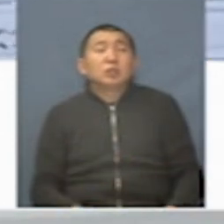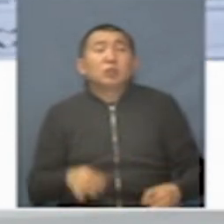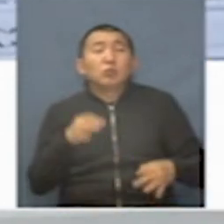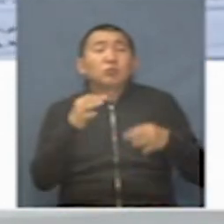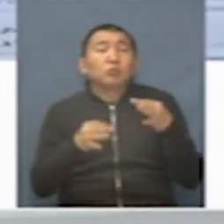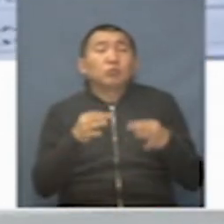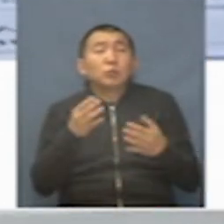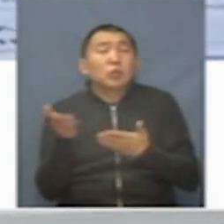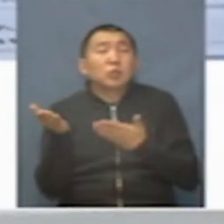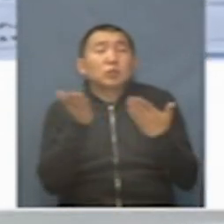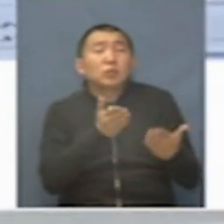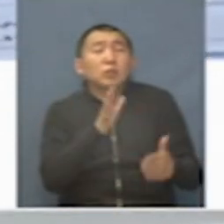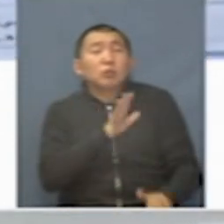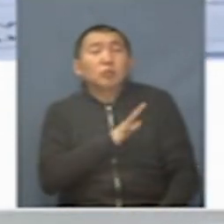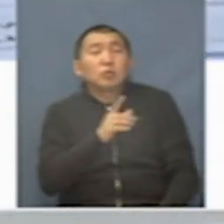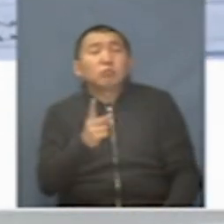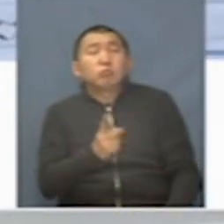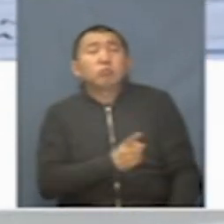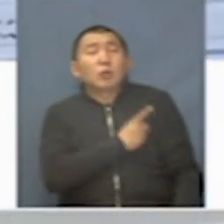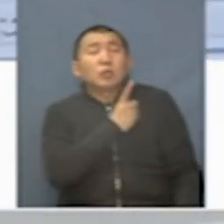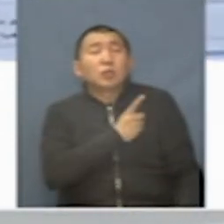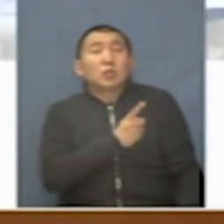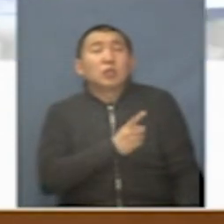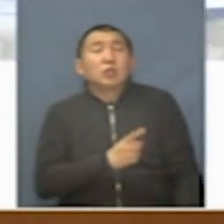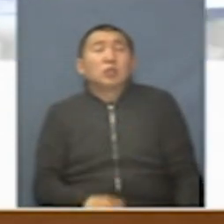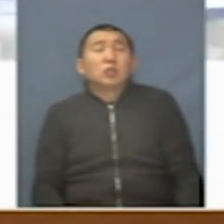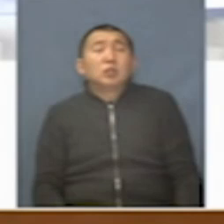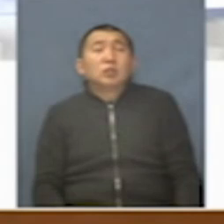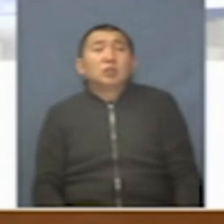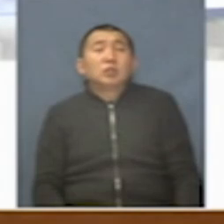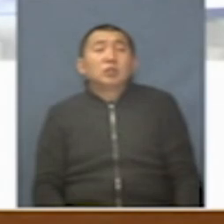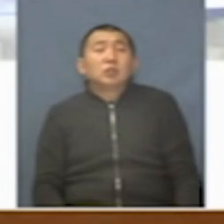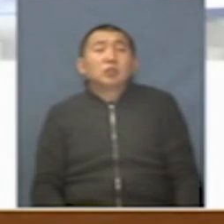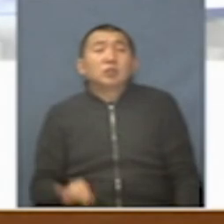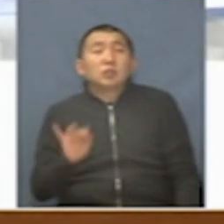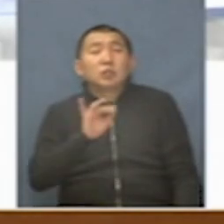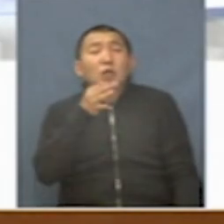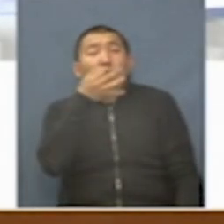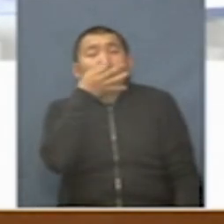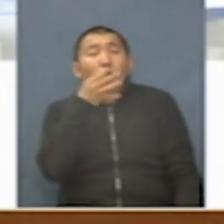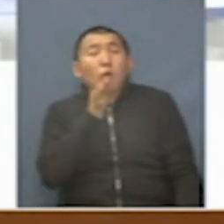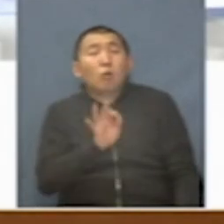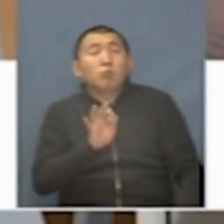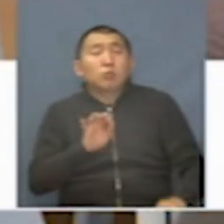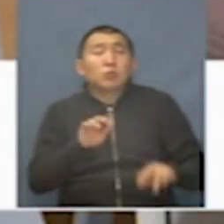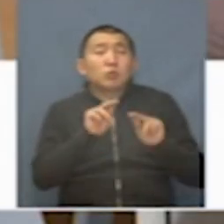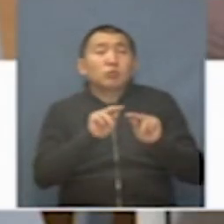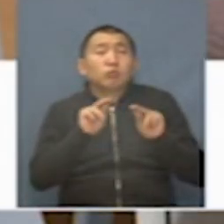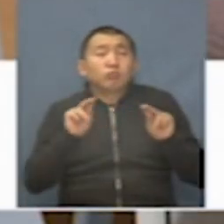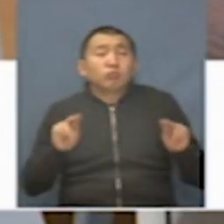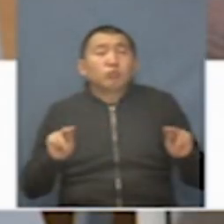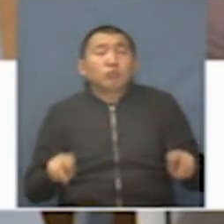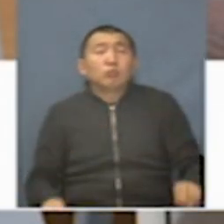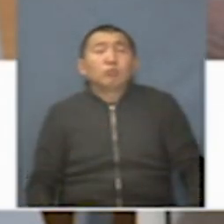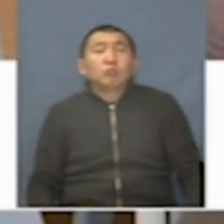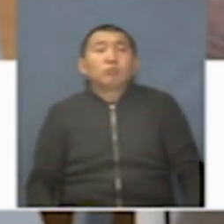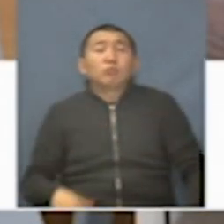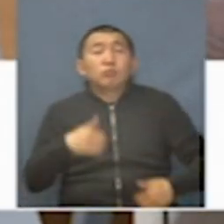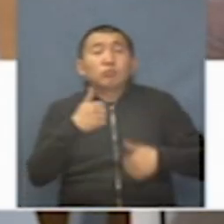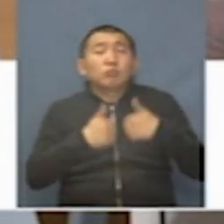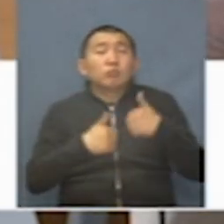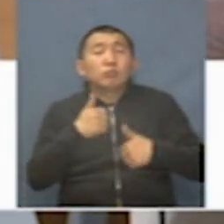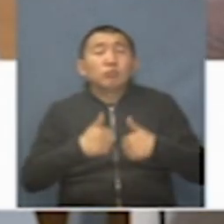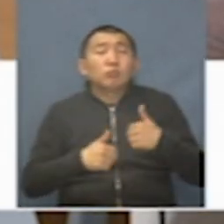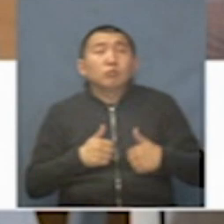были приглашены выдающиеся представители отраслевых предприятий и опытные преподаватели профильных дисциплин. Соревнования